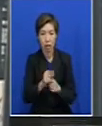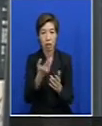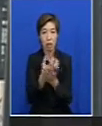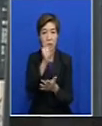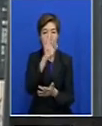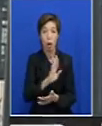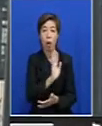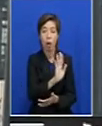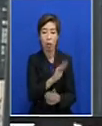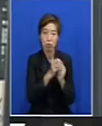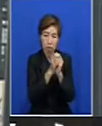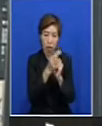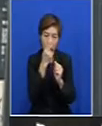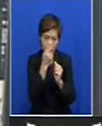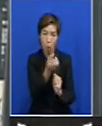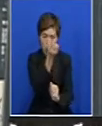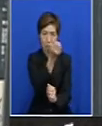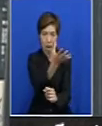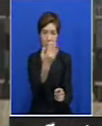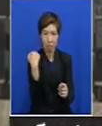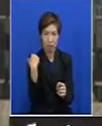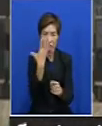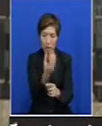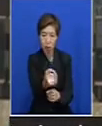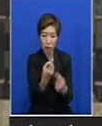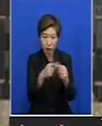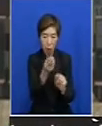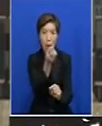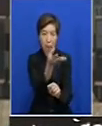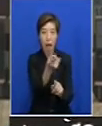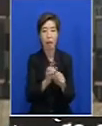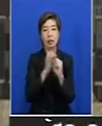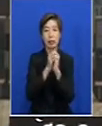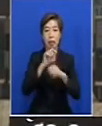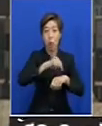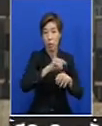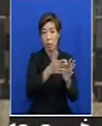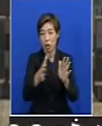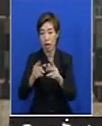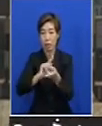ราต่างประเทศของจีนยังมีจำนวนมากอยู่ก็เลยช่วยให้จีนยังพอมีเวลาที่จะ